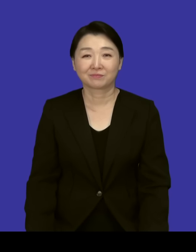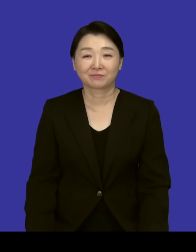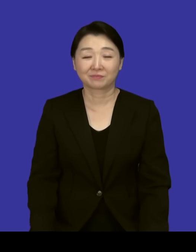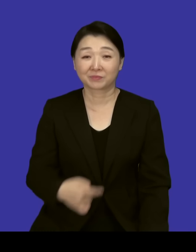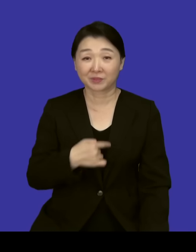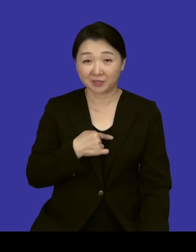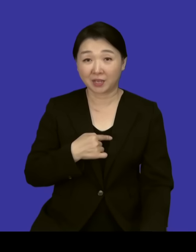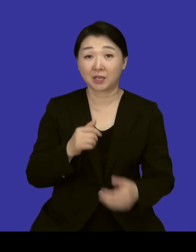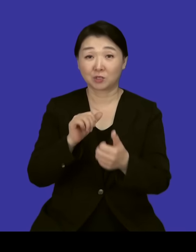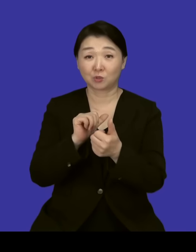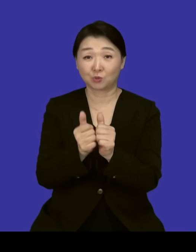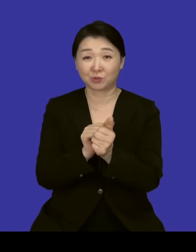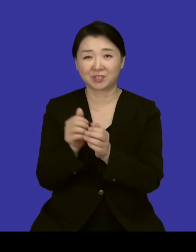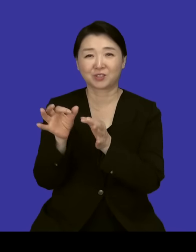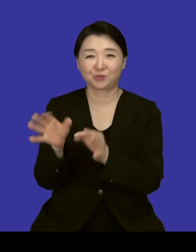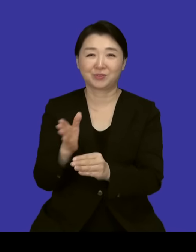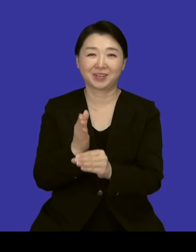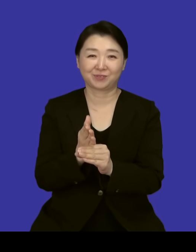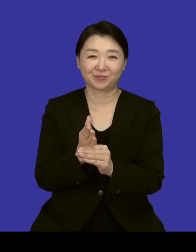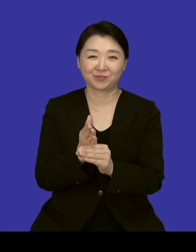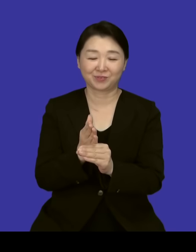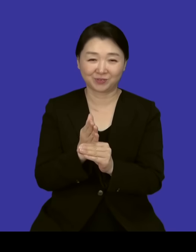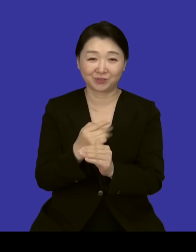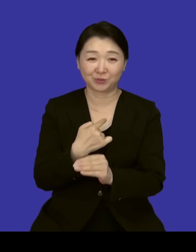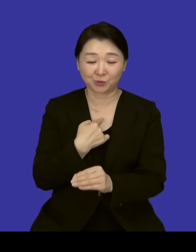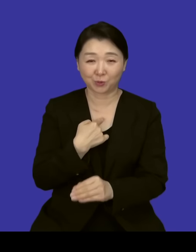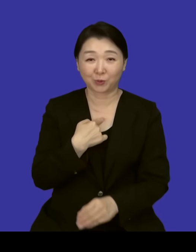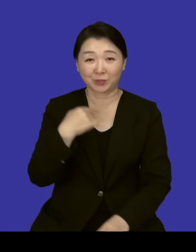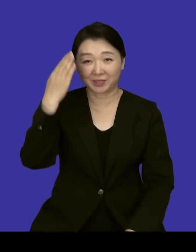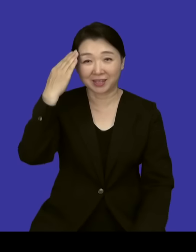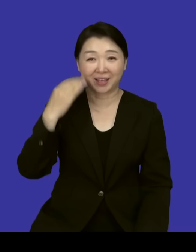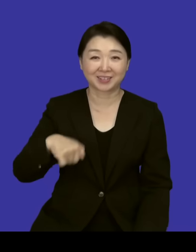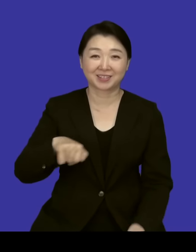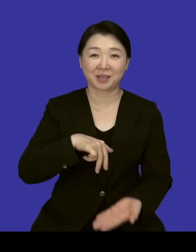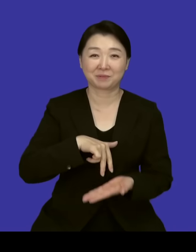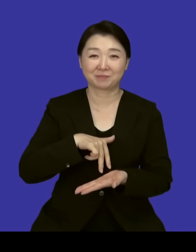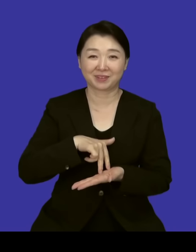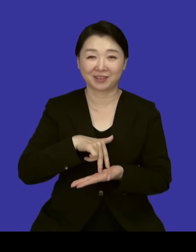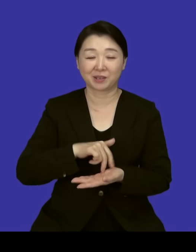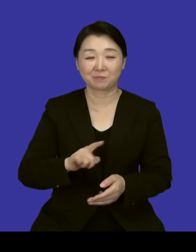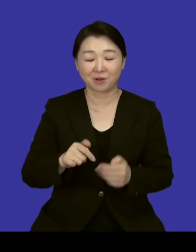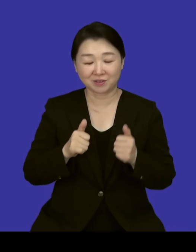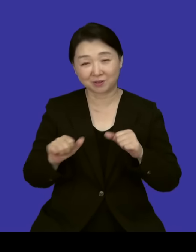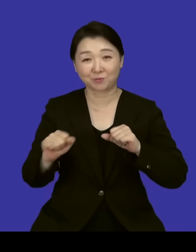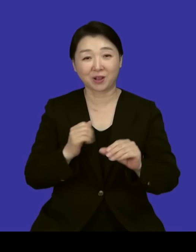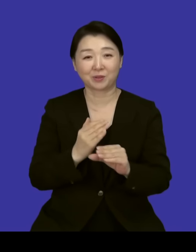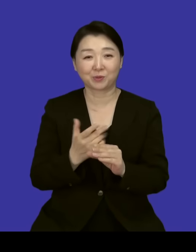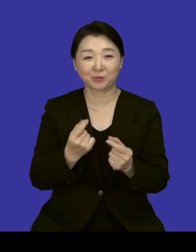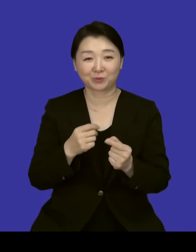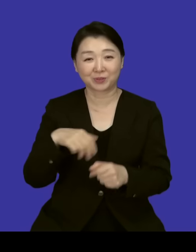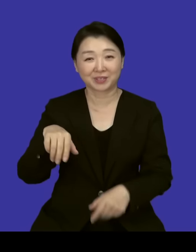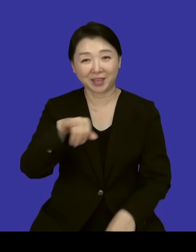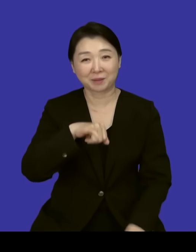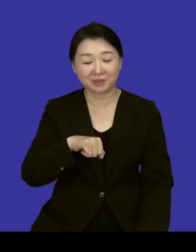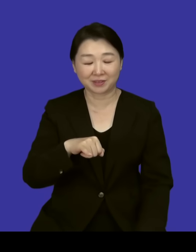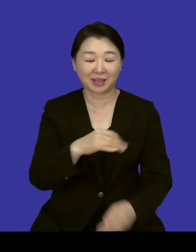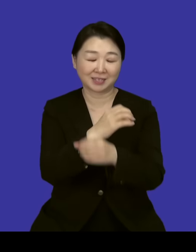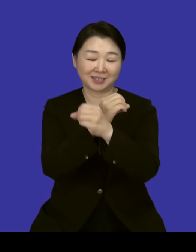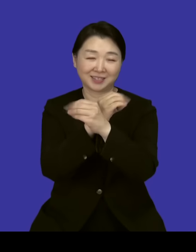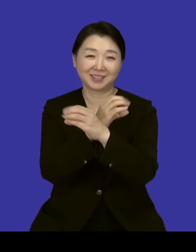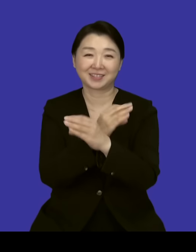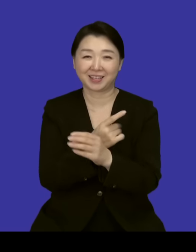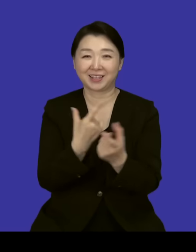이제 주식을 예. 하고 있고, 예, 예. 그다음에 이제 개미로서 예. 또 항상 열심히 네. 활동하는데 저희 개미들의 네. 등대 같은